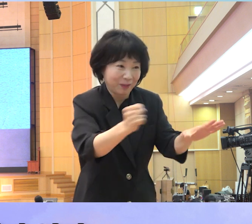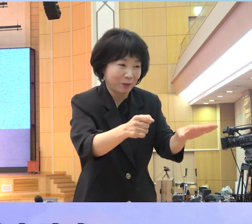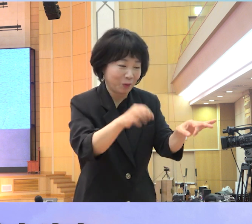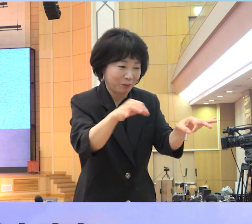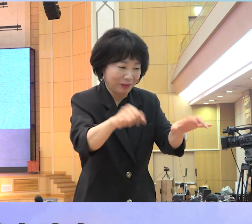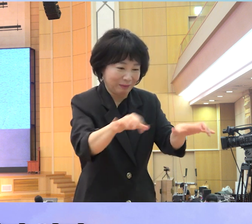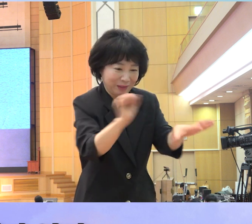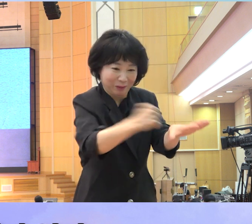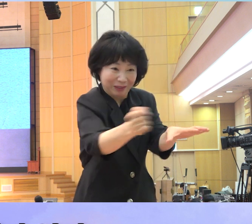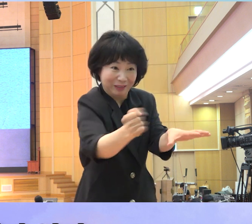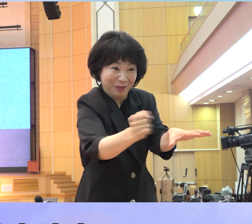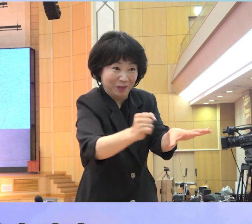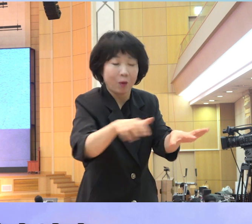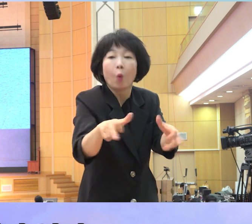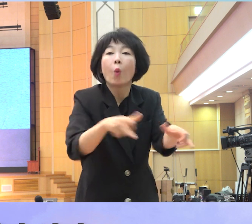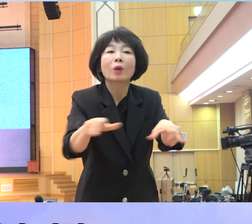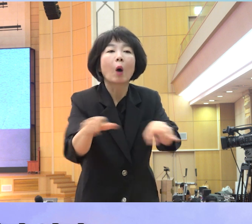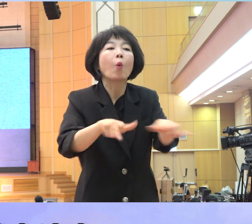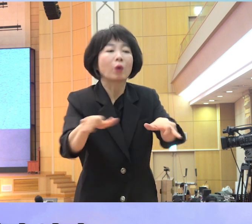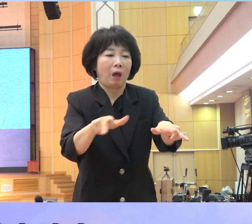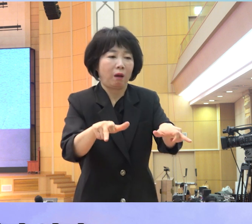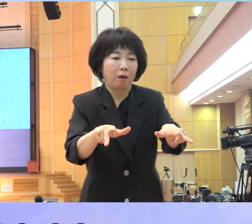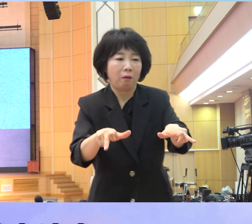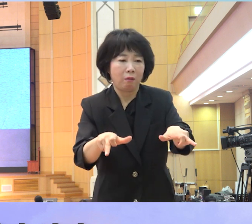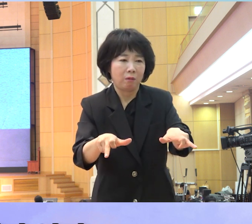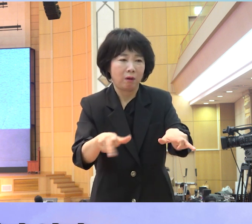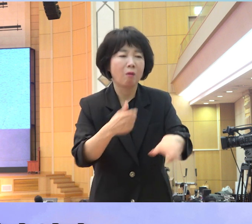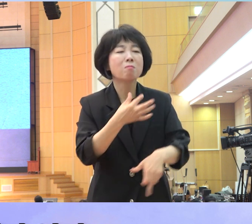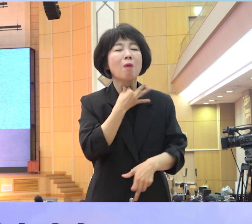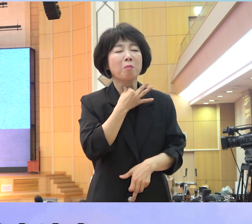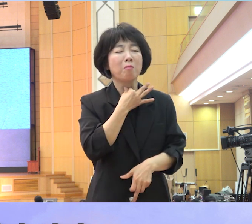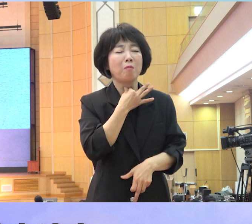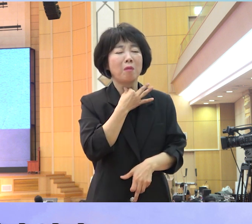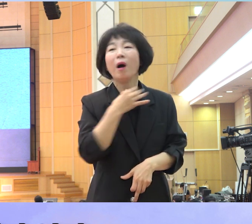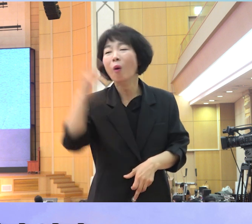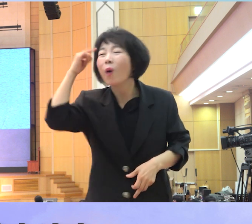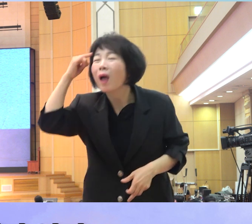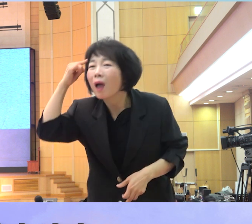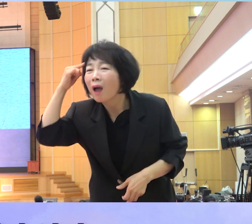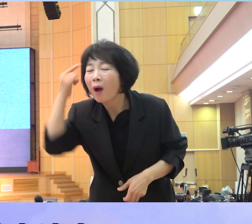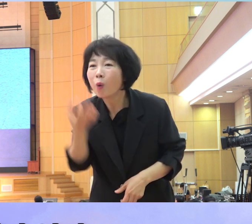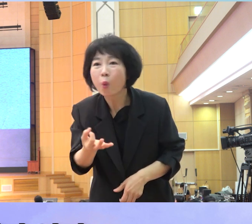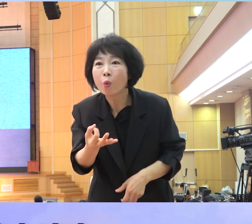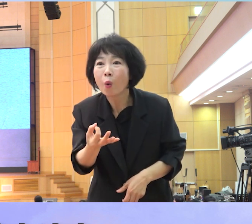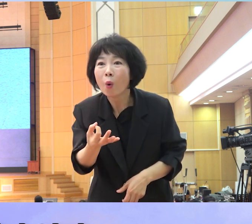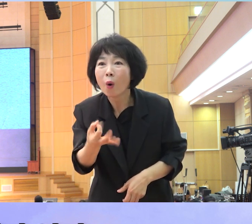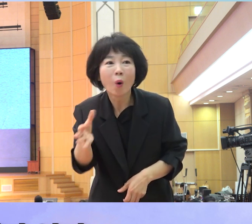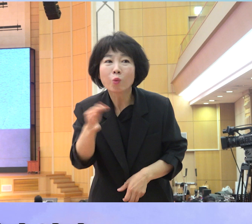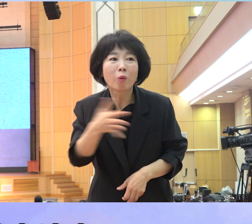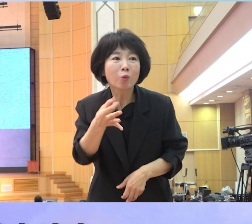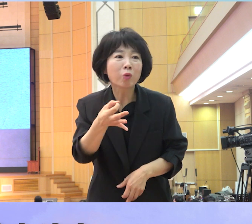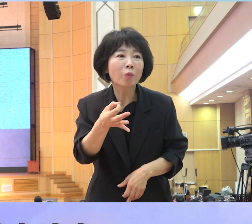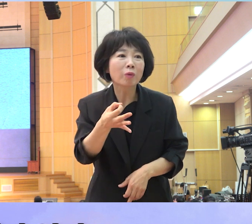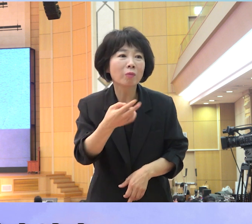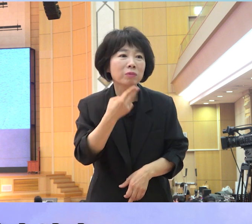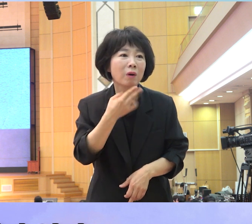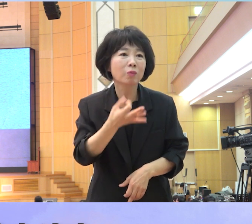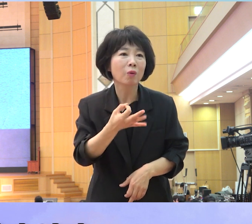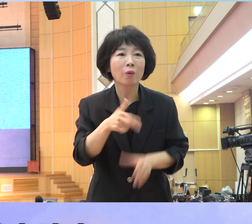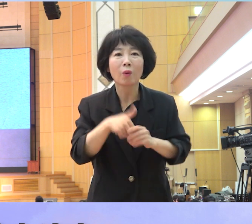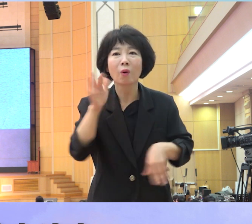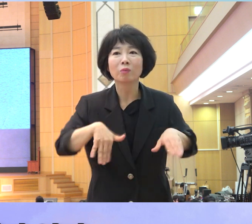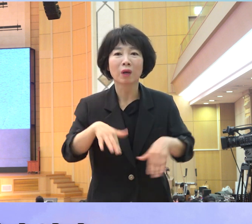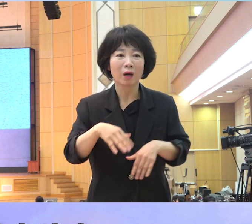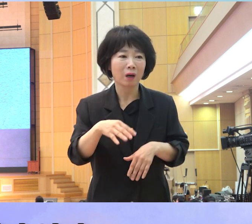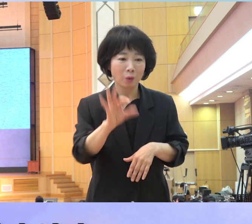오락을 뭘 했느냐? 못했습니다. 왜 못했냐? 돈이 있어야 하죠. 돈이